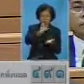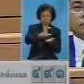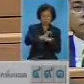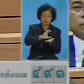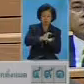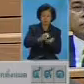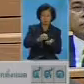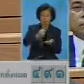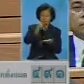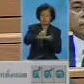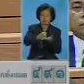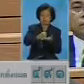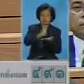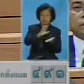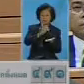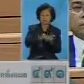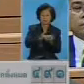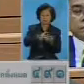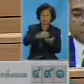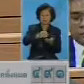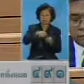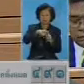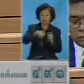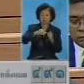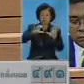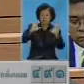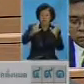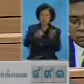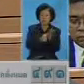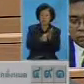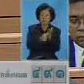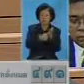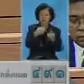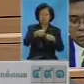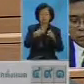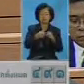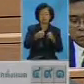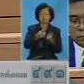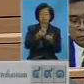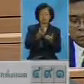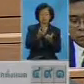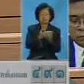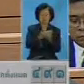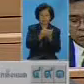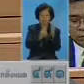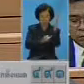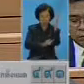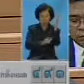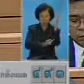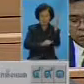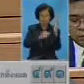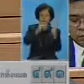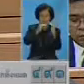กขออนุมัติเงินเพื่อไปแก้ไขปัญหาราคายางตกต่ำอีกเราไปให้ความมั่นใจกับคนที่นั่นว่า